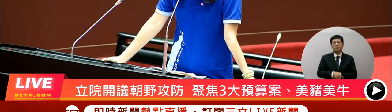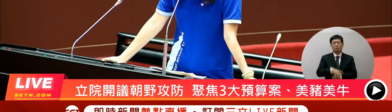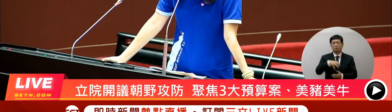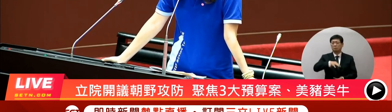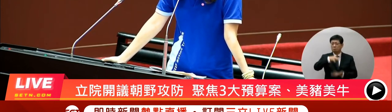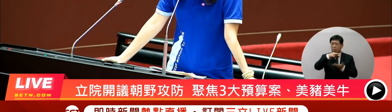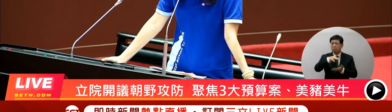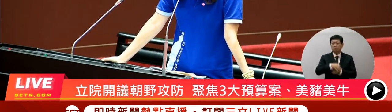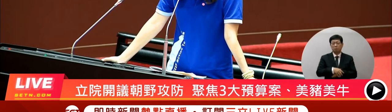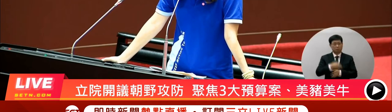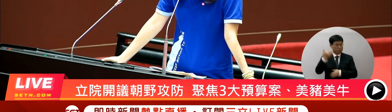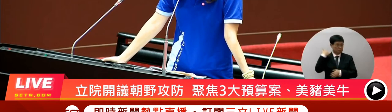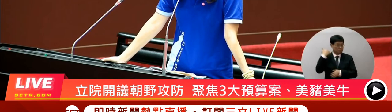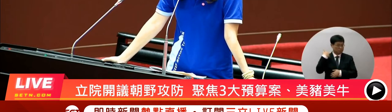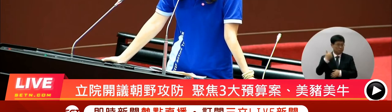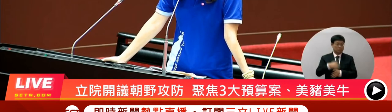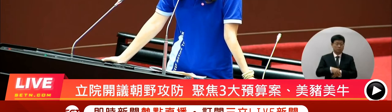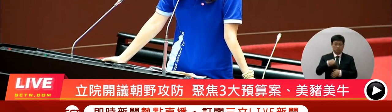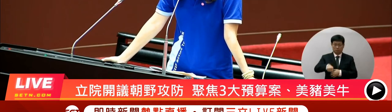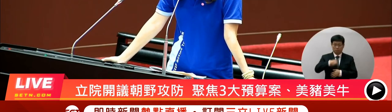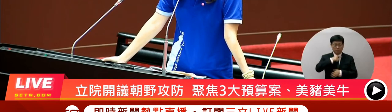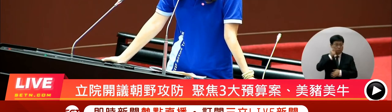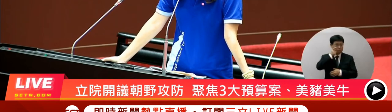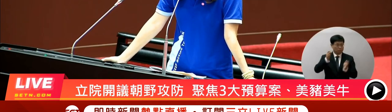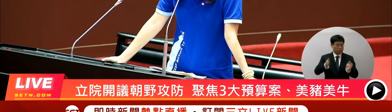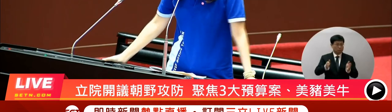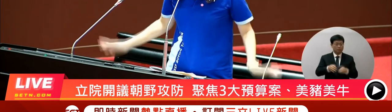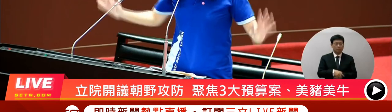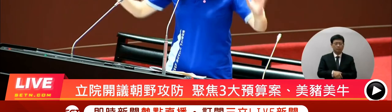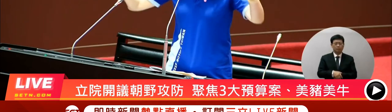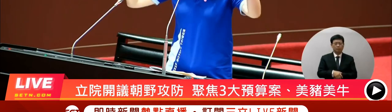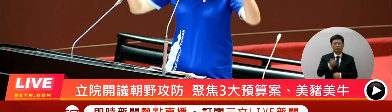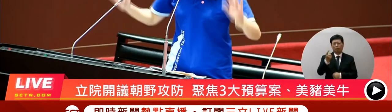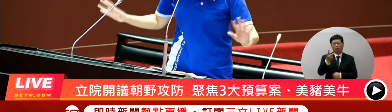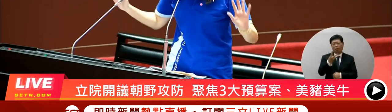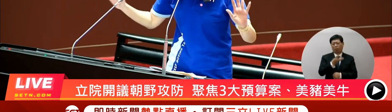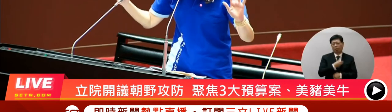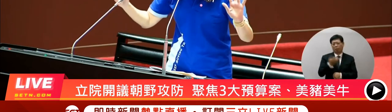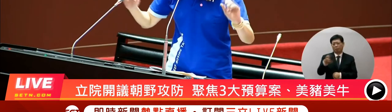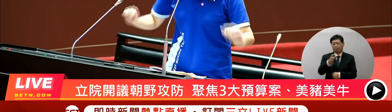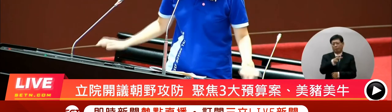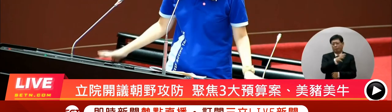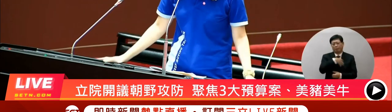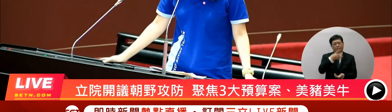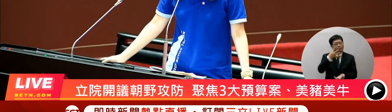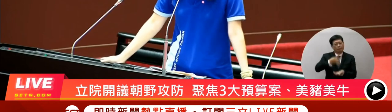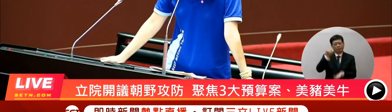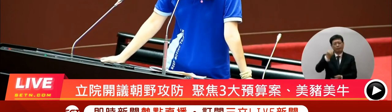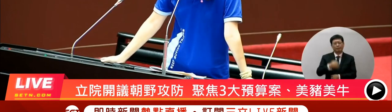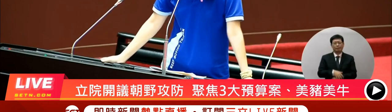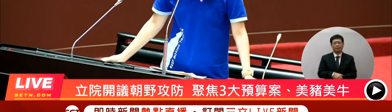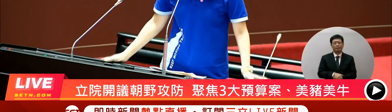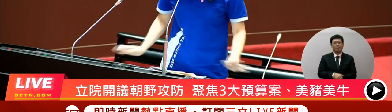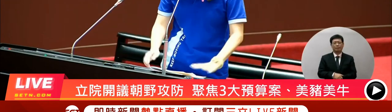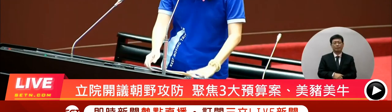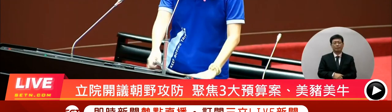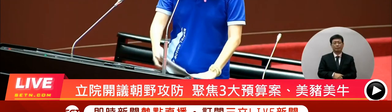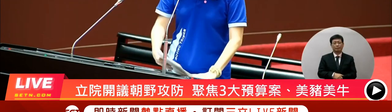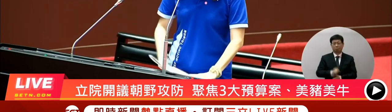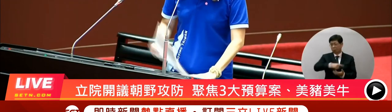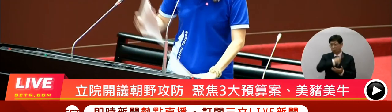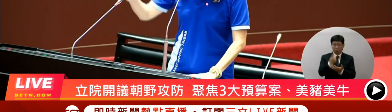讲的话，过去在这个月里头已经重复跳针讲了很多次了。整个